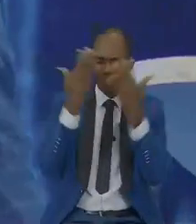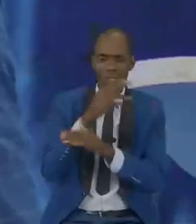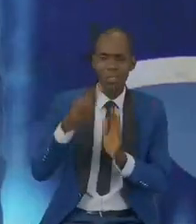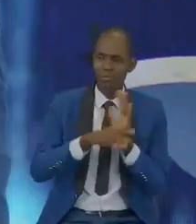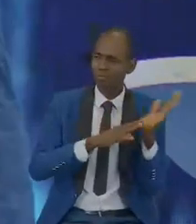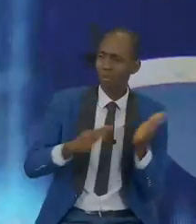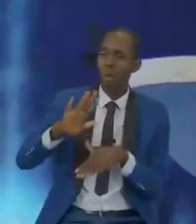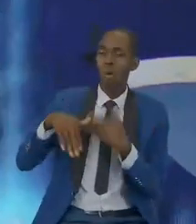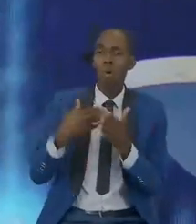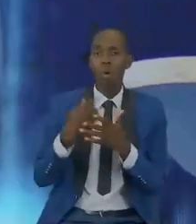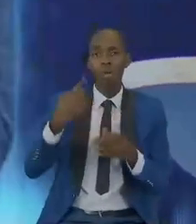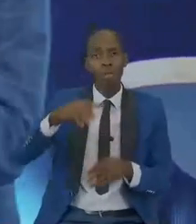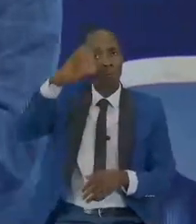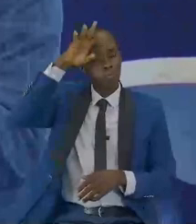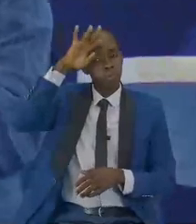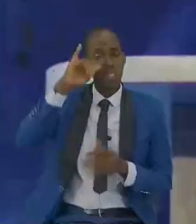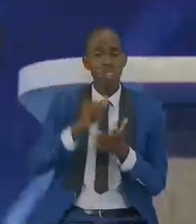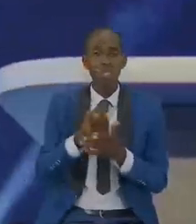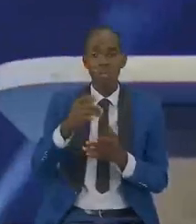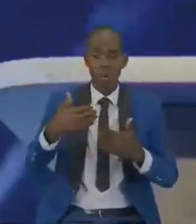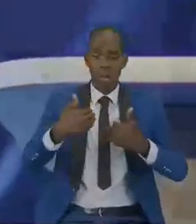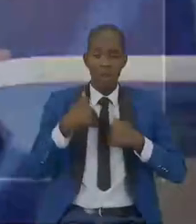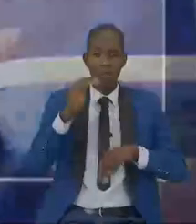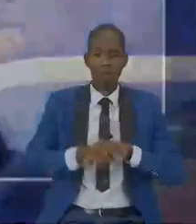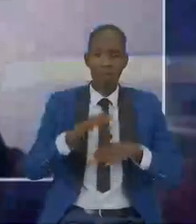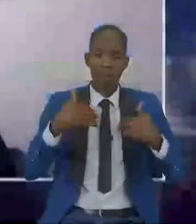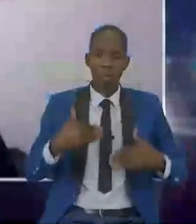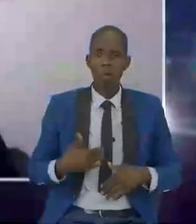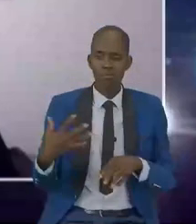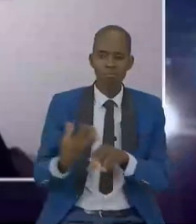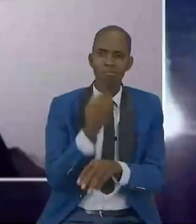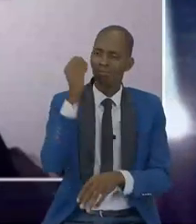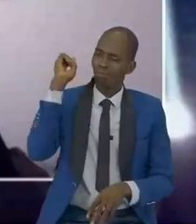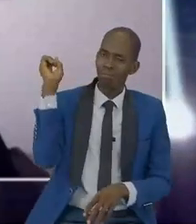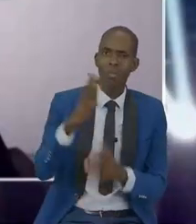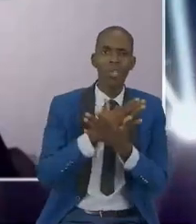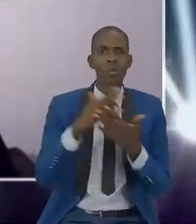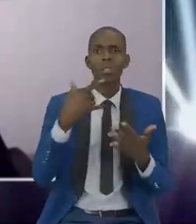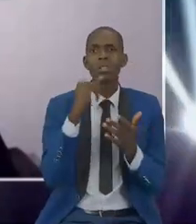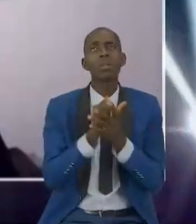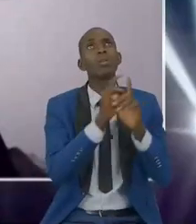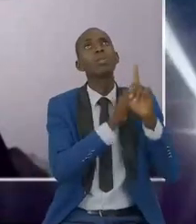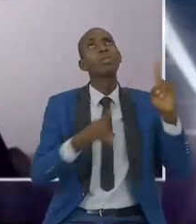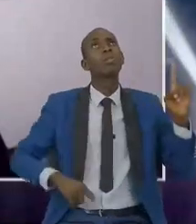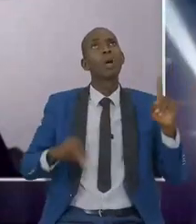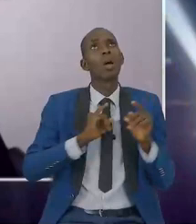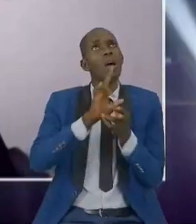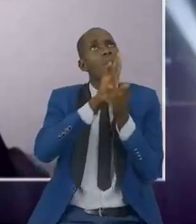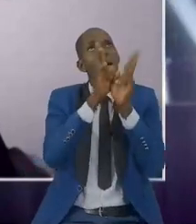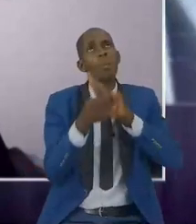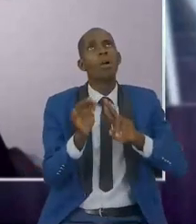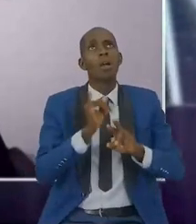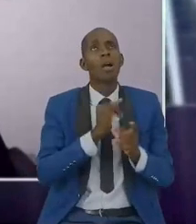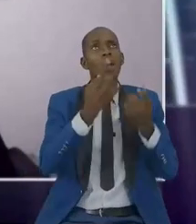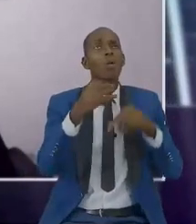tu délaisses les gris, les talismans que tu portes. Tu les jettes, tu